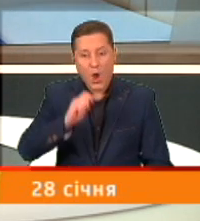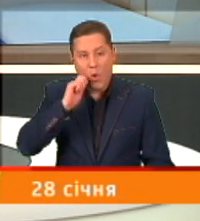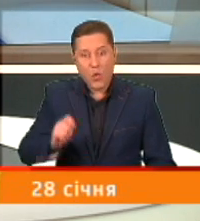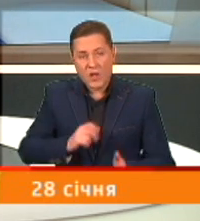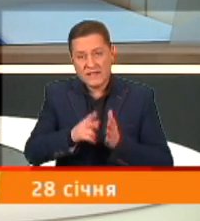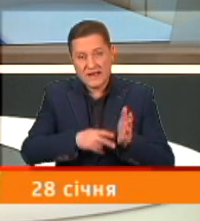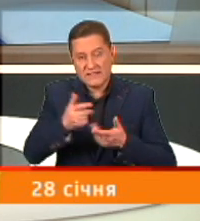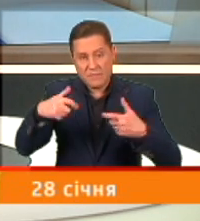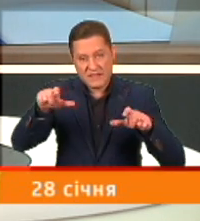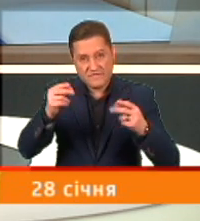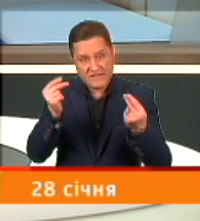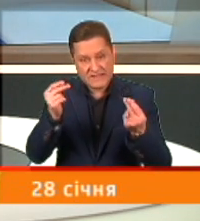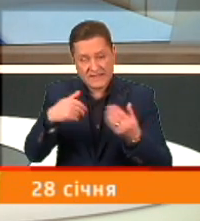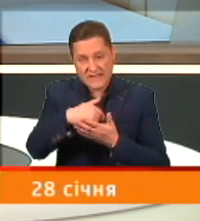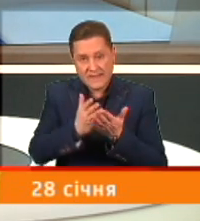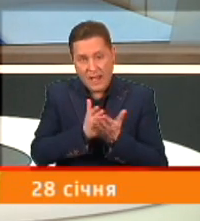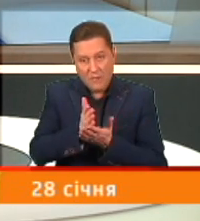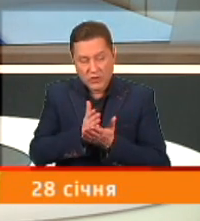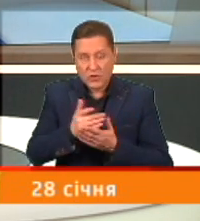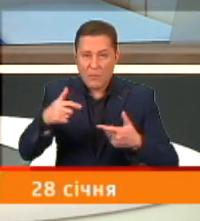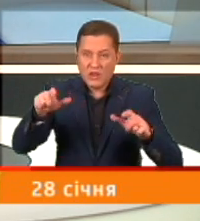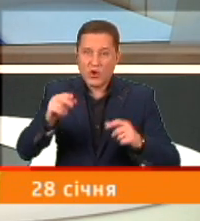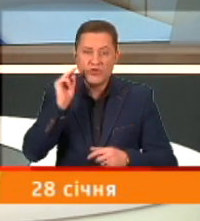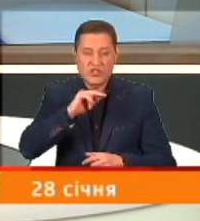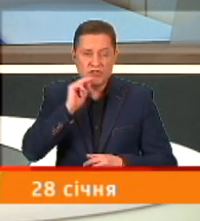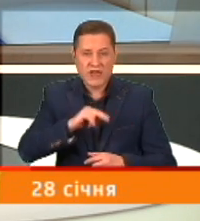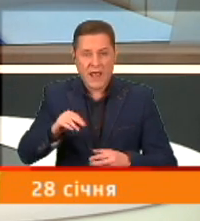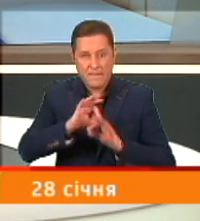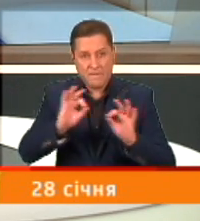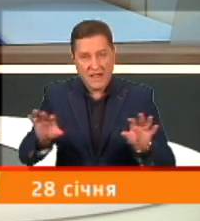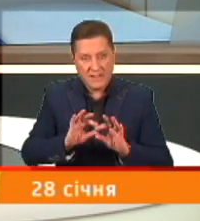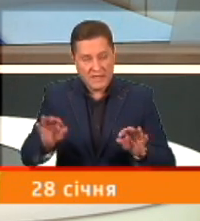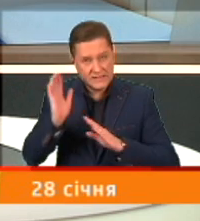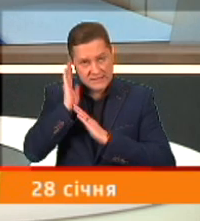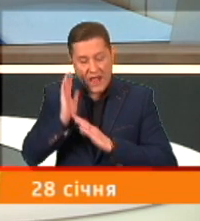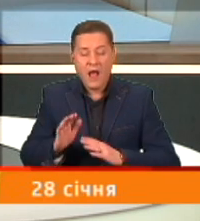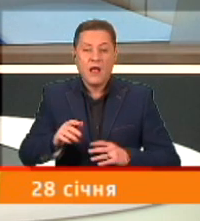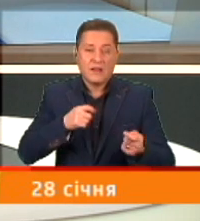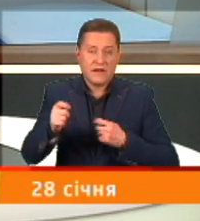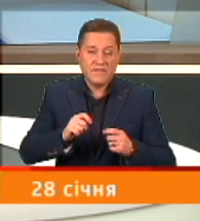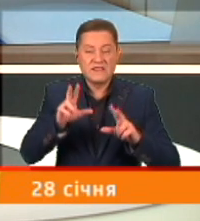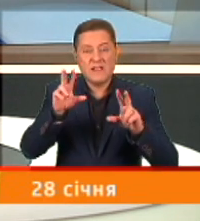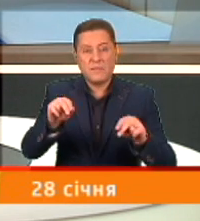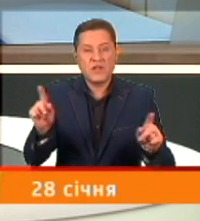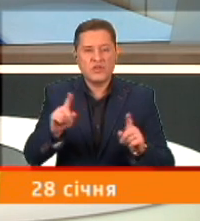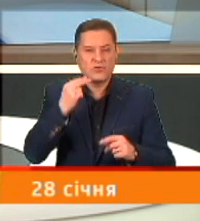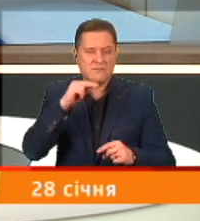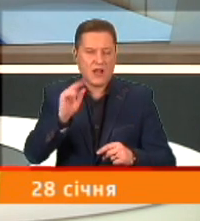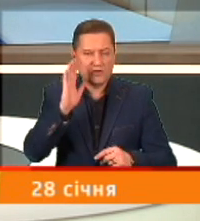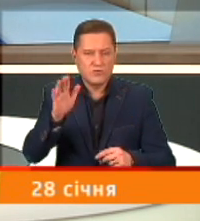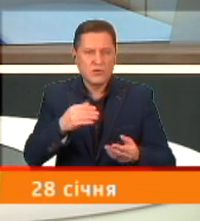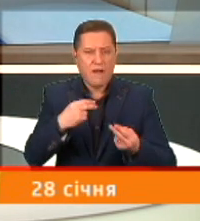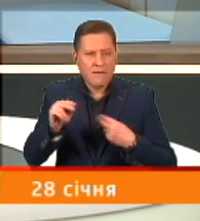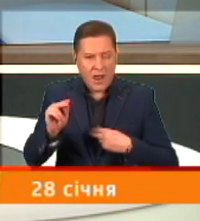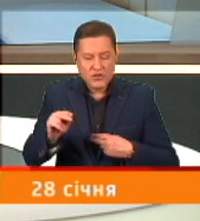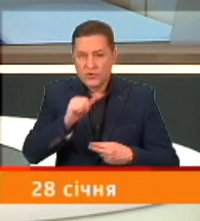Укрзалізниця підвищила ціни на послуги, подорожчали чай та білизна. Керівництво запевняє, тепер їхня якість стане кращою, але